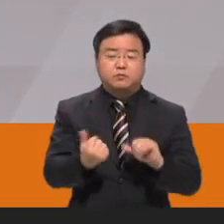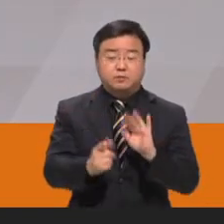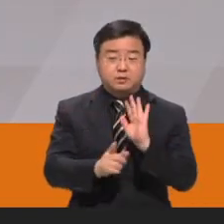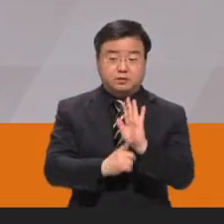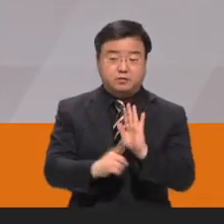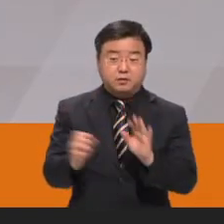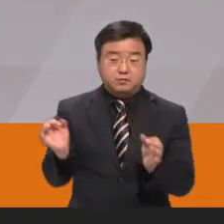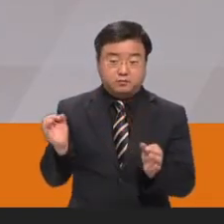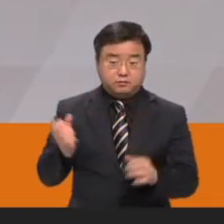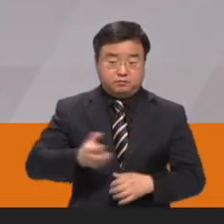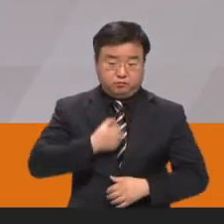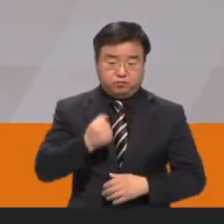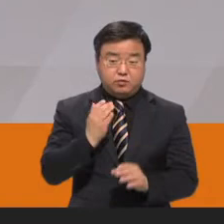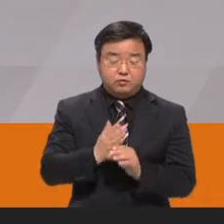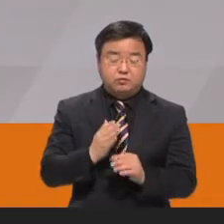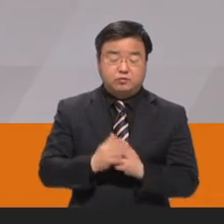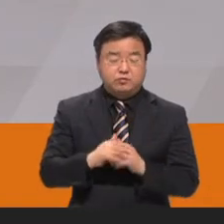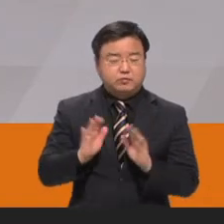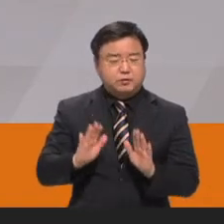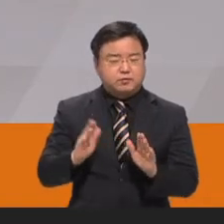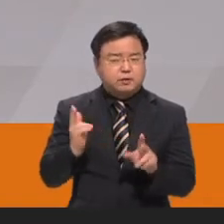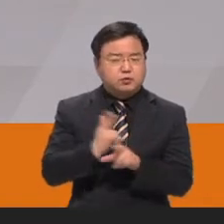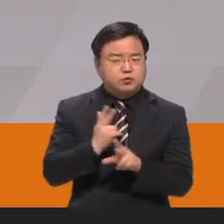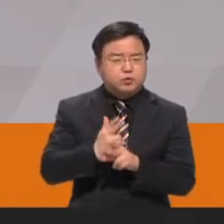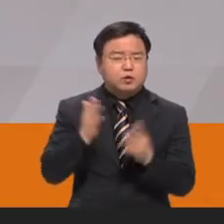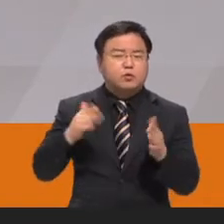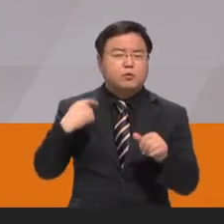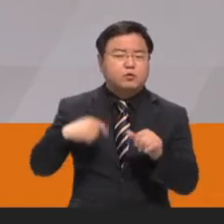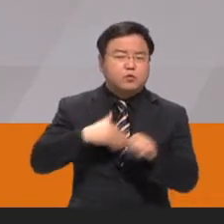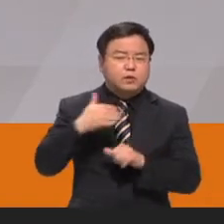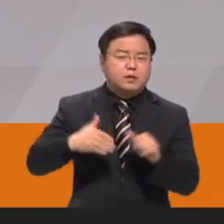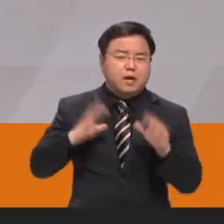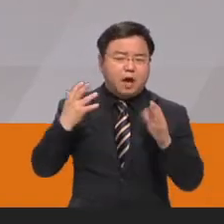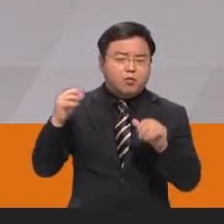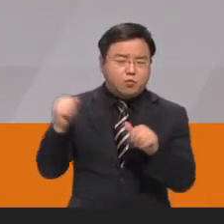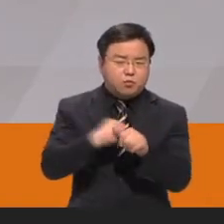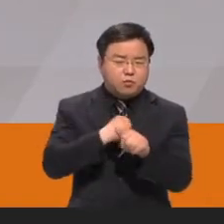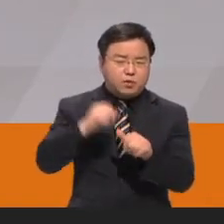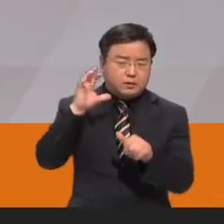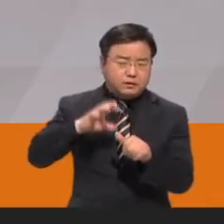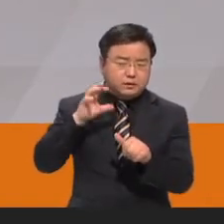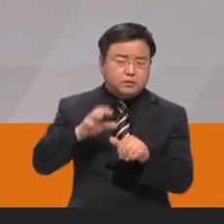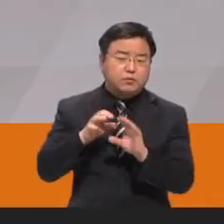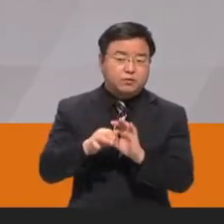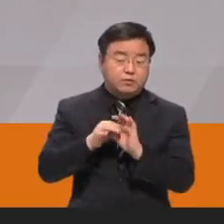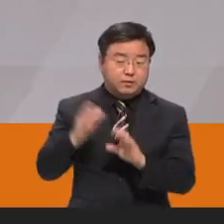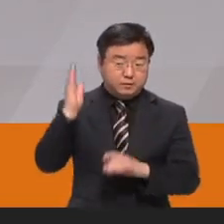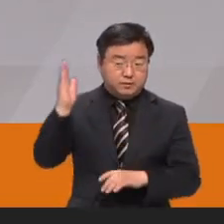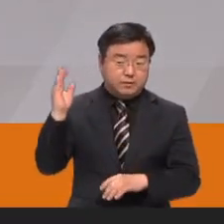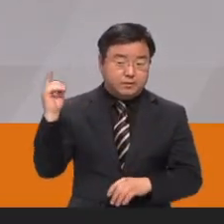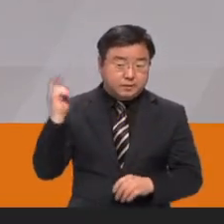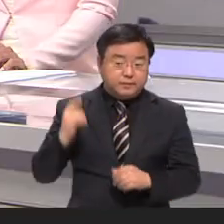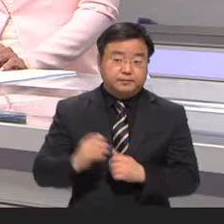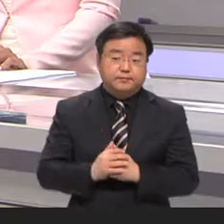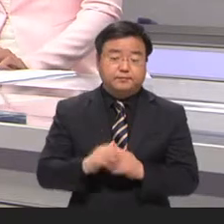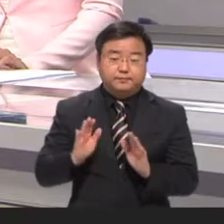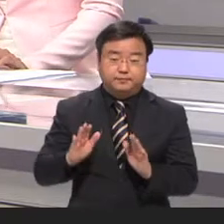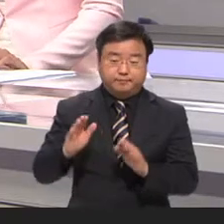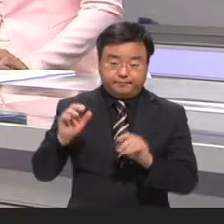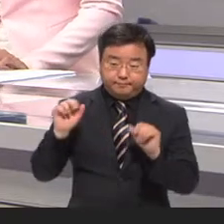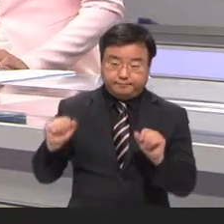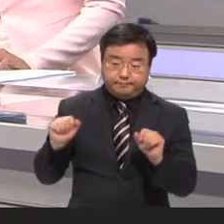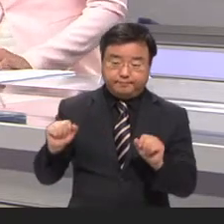있습니다. 기자브리핑 한 주간의 교육 현장. 오늘은 아동학대 관련해서 얘기 나눠보겠습니다. 이윤영 기자, 어서